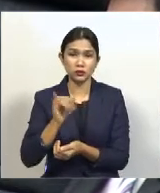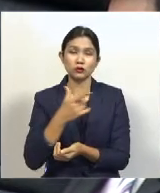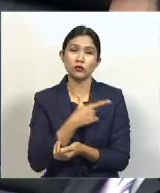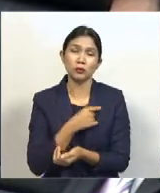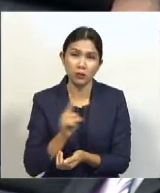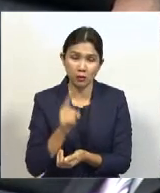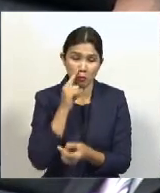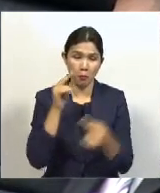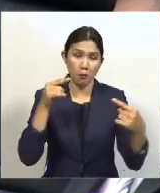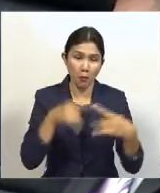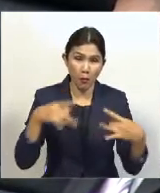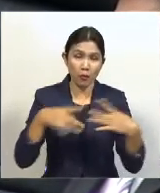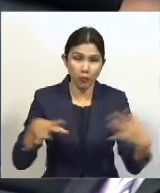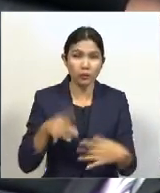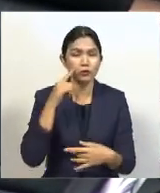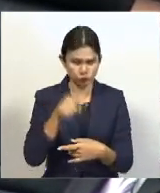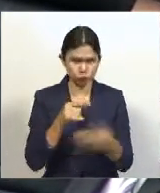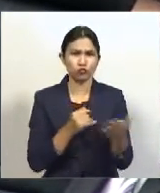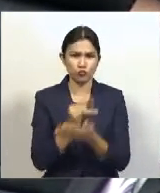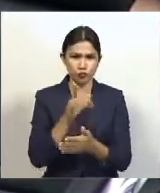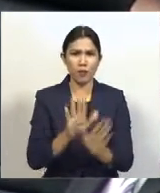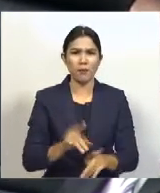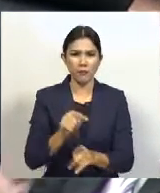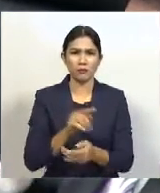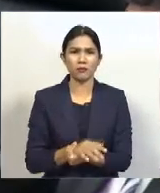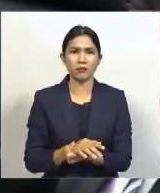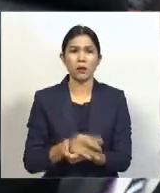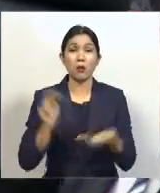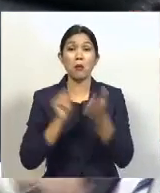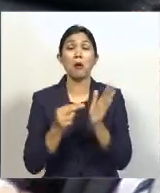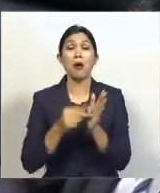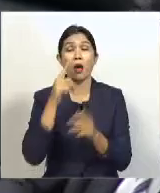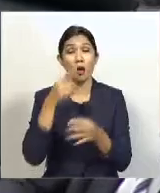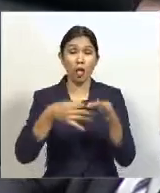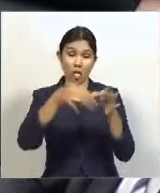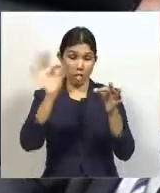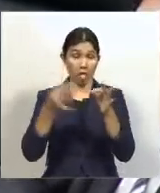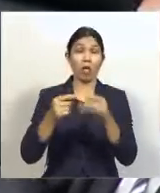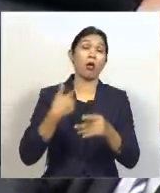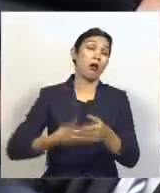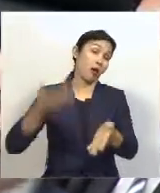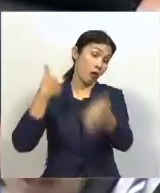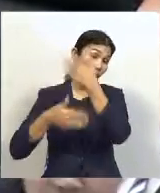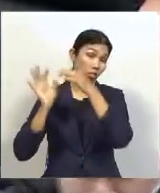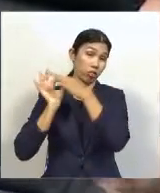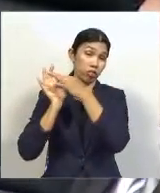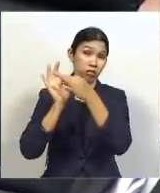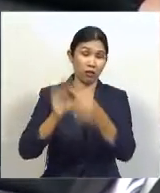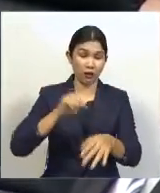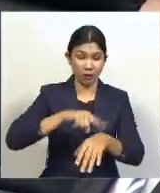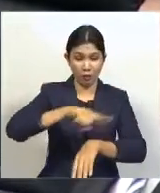บยังไงเหมาะสมไม่เหมาะสมยังไงน่าจะเป็นอย่างนี้นะครับไม่ใช่ว่าท่านไล่ยาวมาตั้งหลายนาทีแล้วนะ